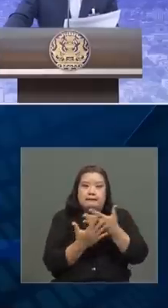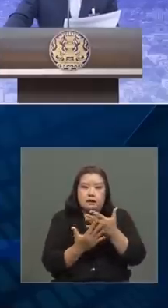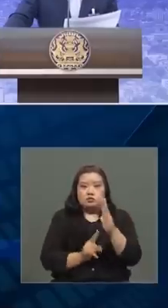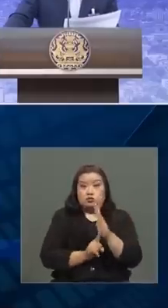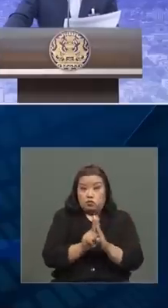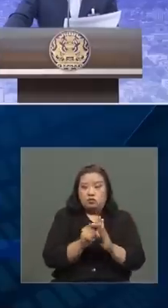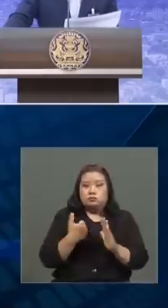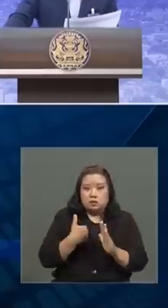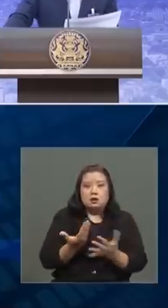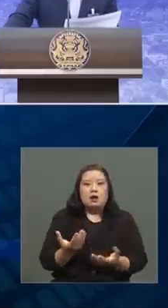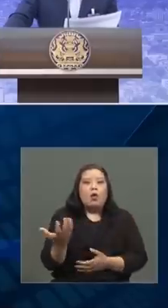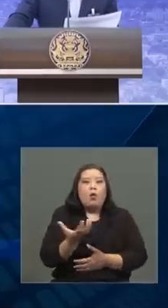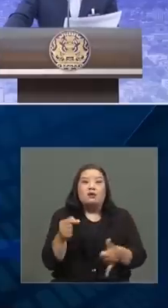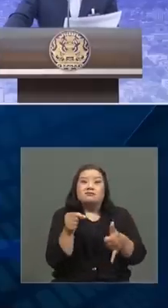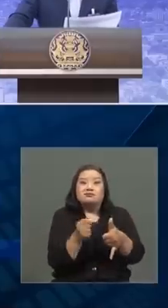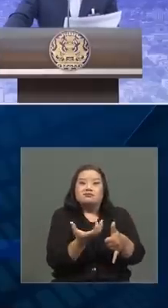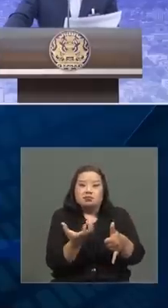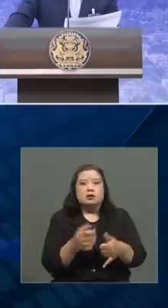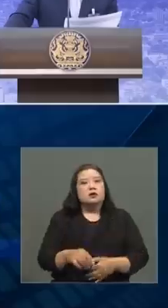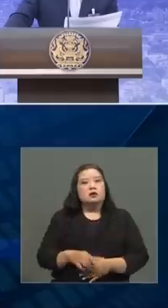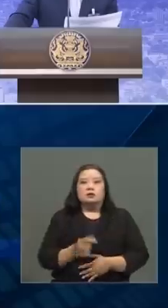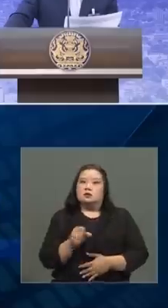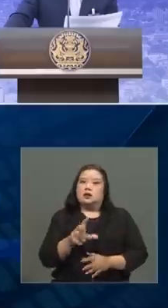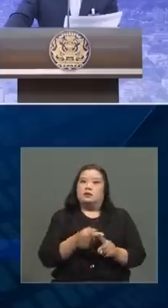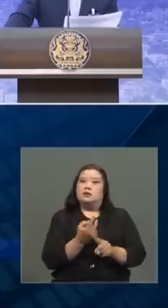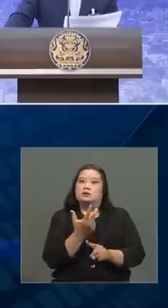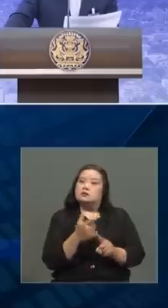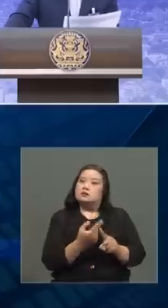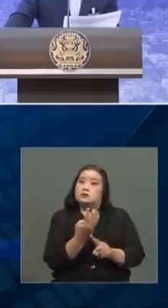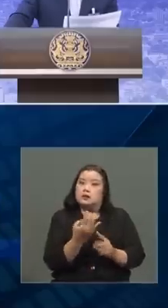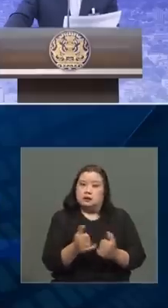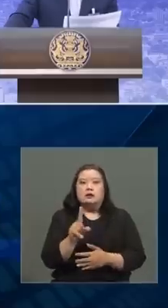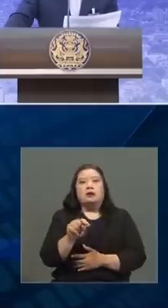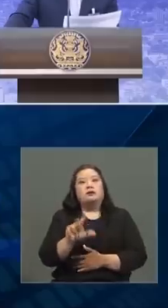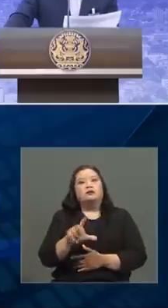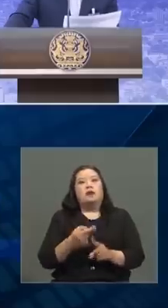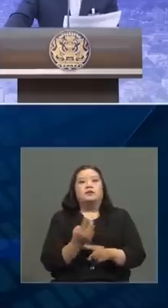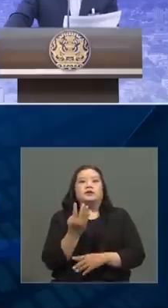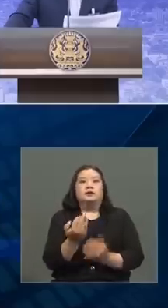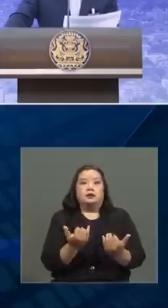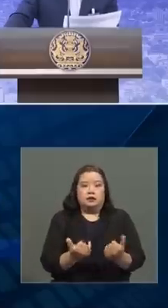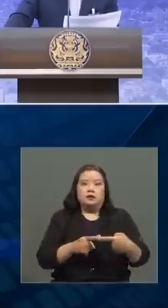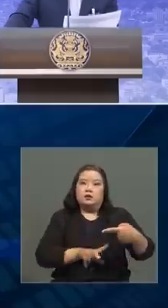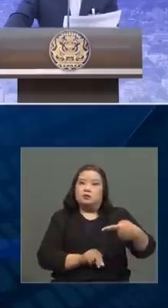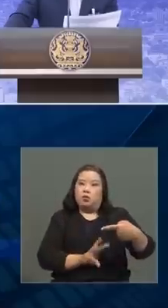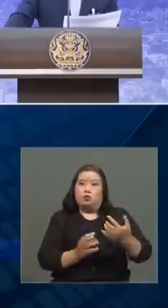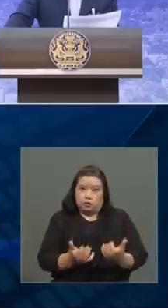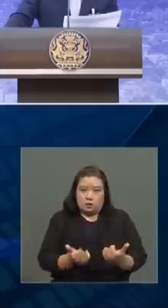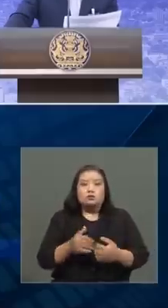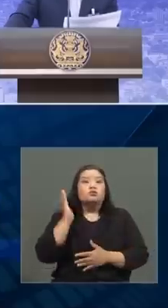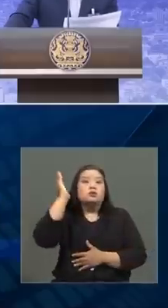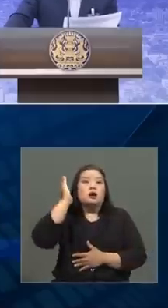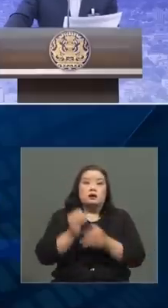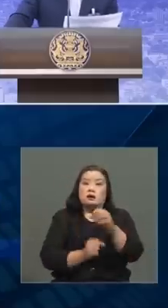สูงโรคอ้วนอันนี้ป่วยตั้งแต่ 13เสียชีวิต 23รายที่ 136เป็นอะไรที่ 7วันนี้ครับ